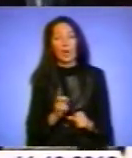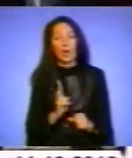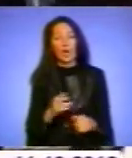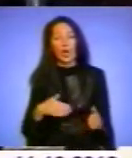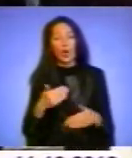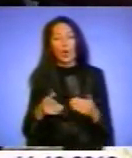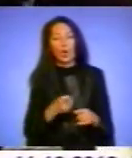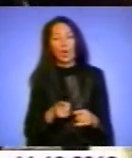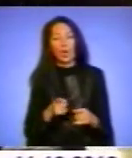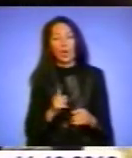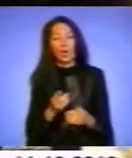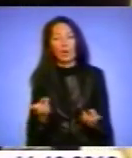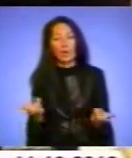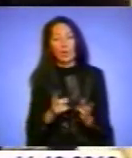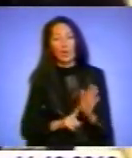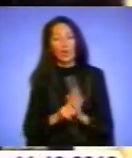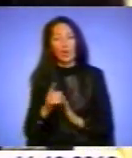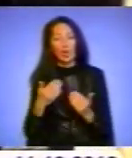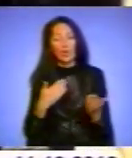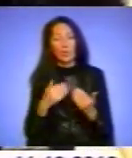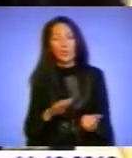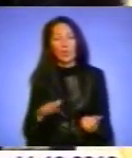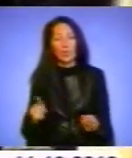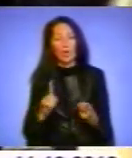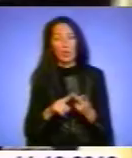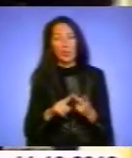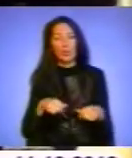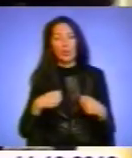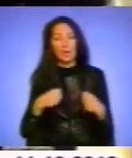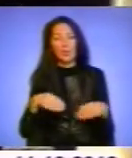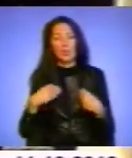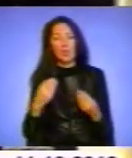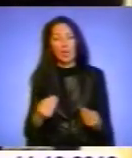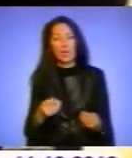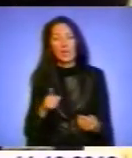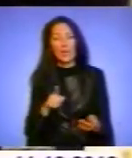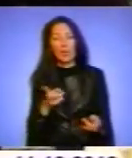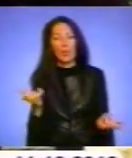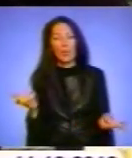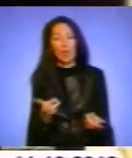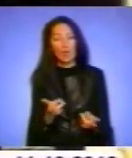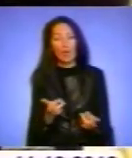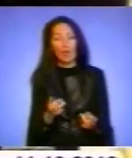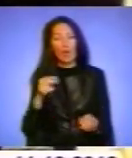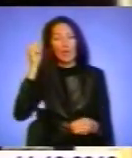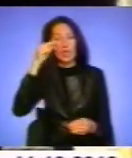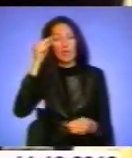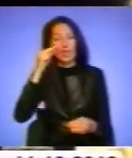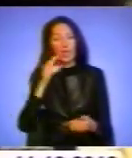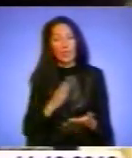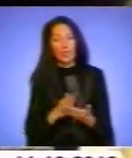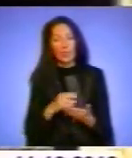кроки? По-перше, спілкування з дітьми. По-друге, старатися надати те, що їм потрібно. Навчання маю на